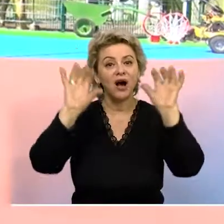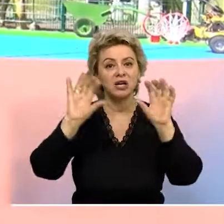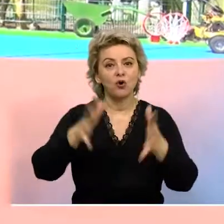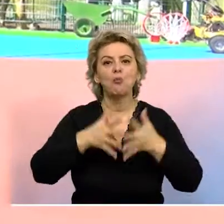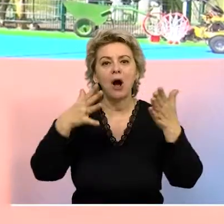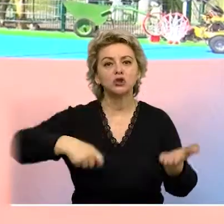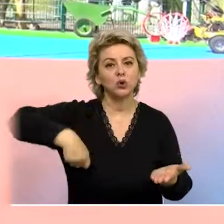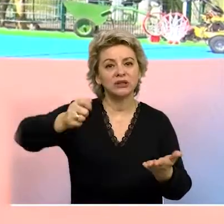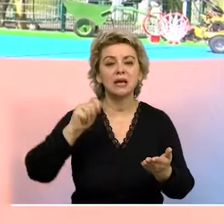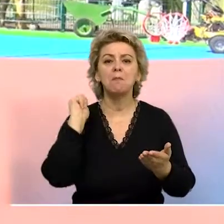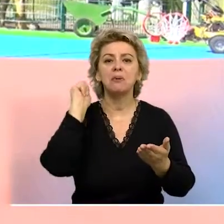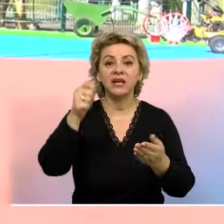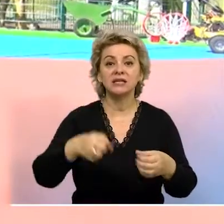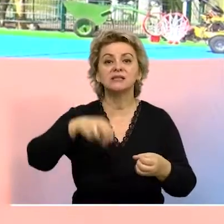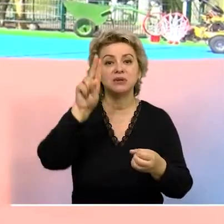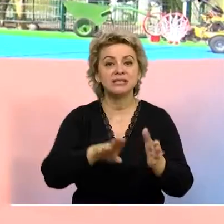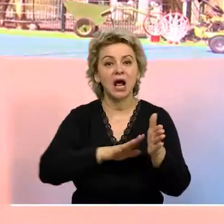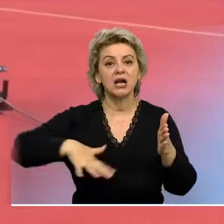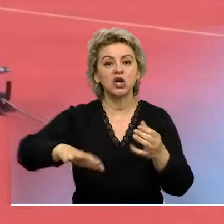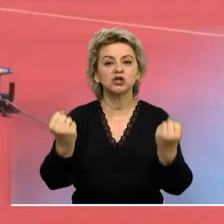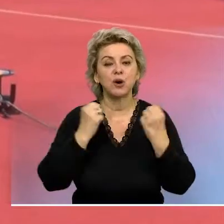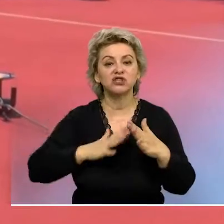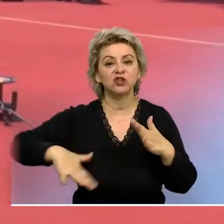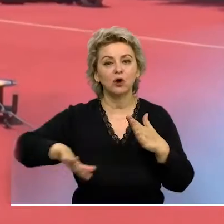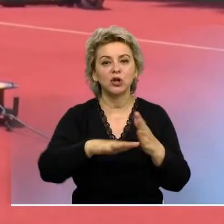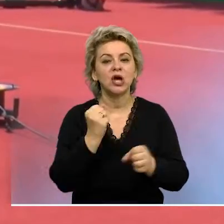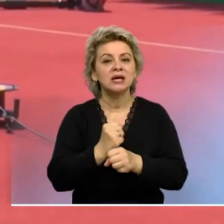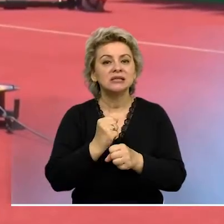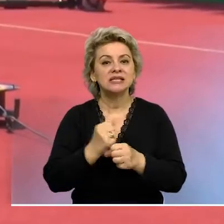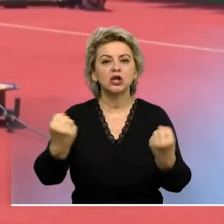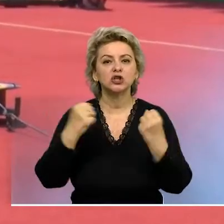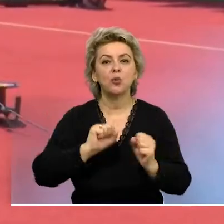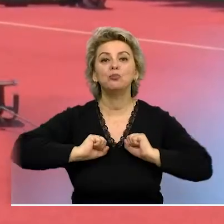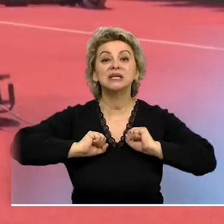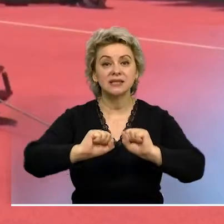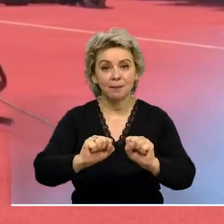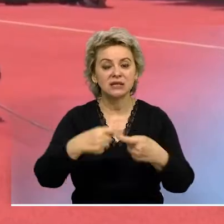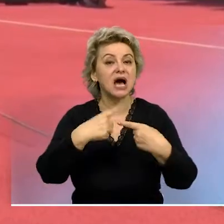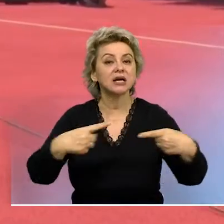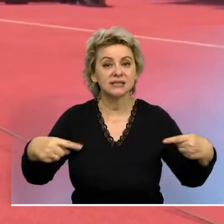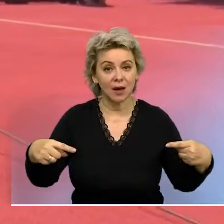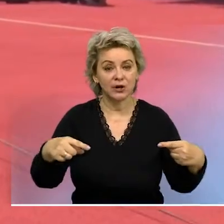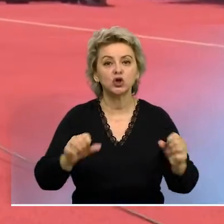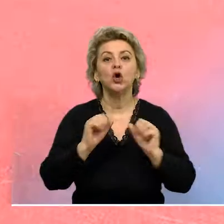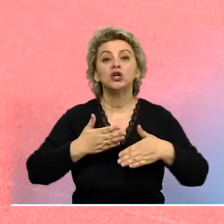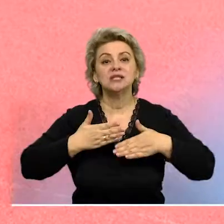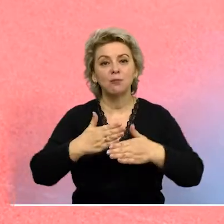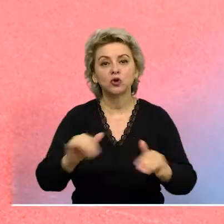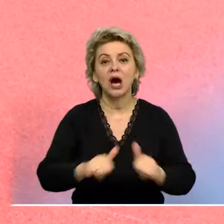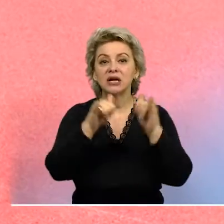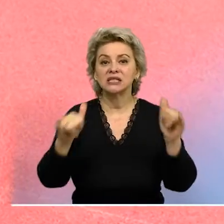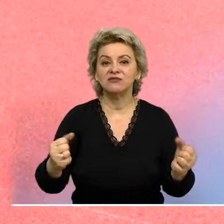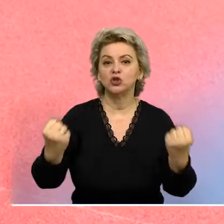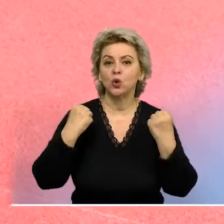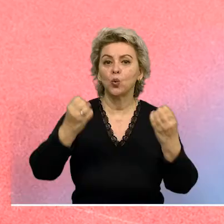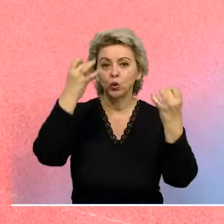баскетбол, волейбол, большой теннис, бадминтон. Специальное покрытие для спортивных площадок делает спорт безопаснее,